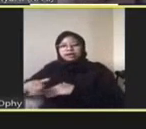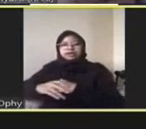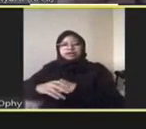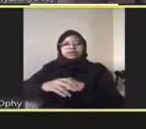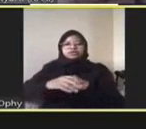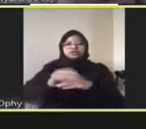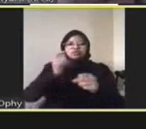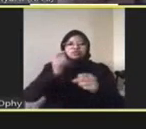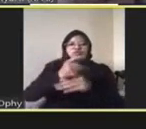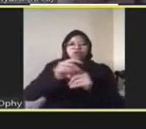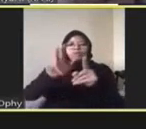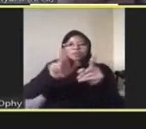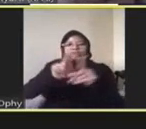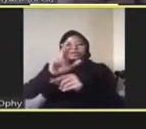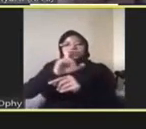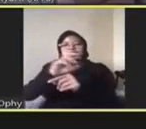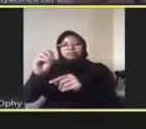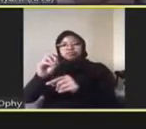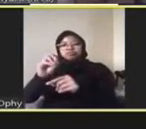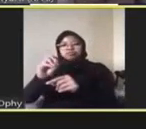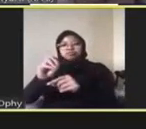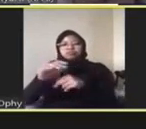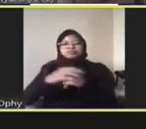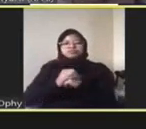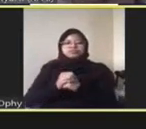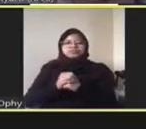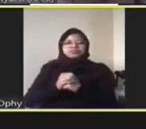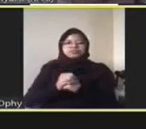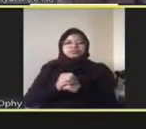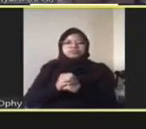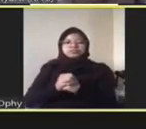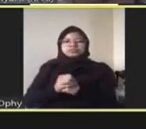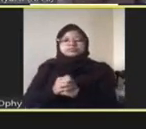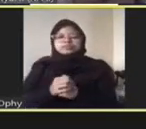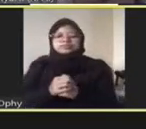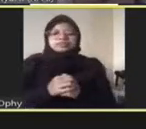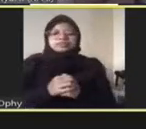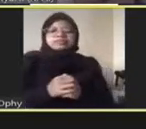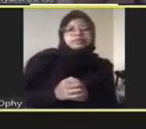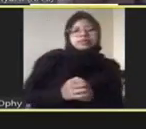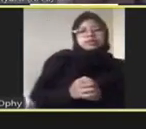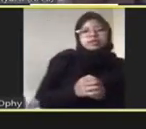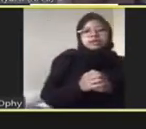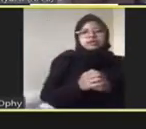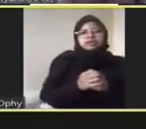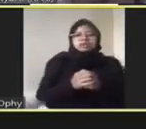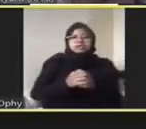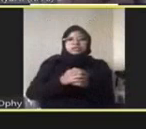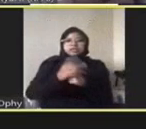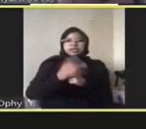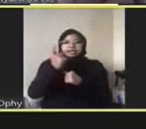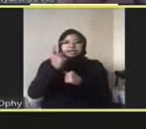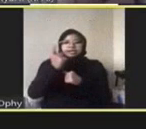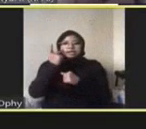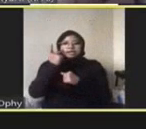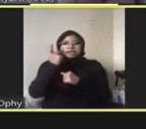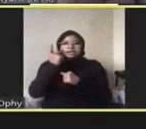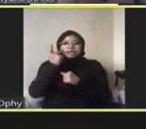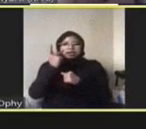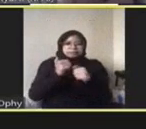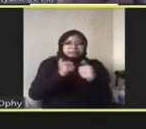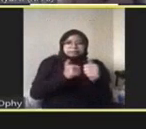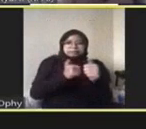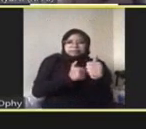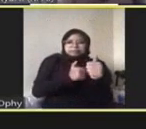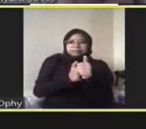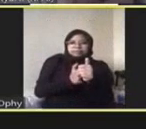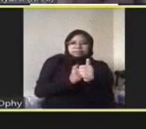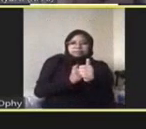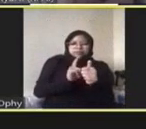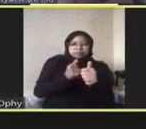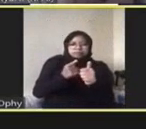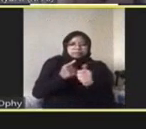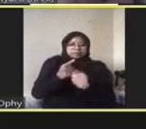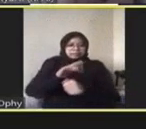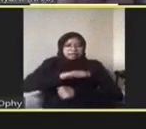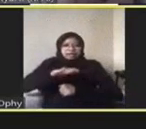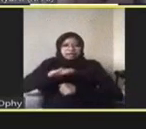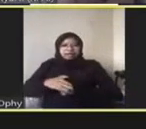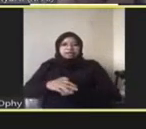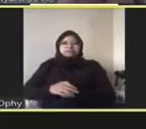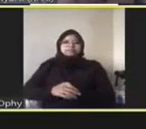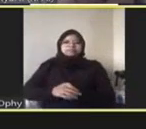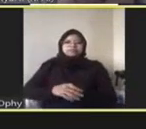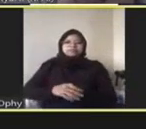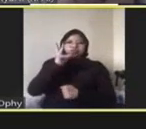siswanya 9.600. Nah, di sini kita bisa lihat usia yang punya partisipasi dari anak. Usia